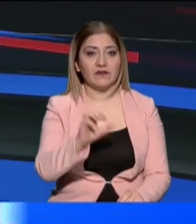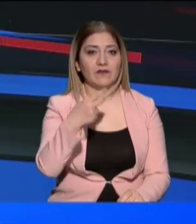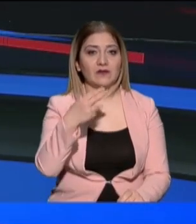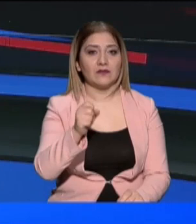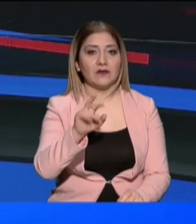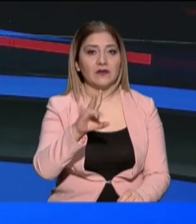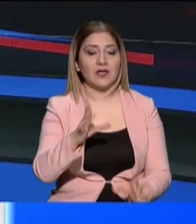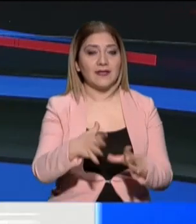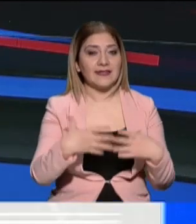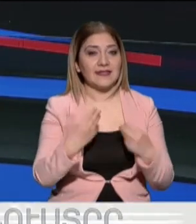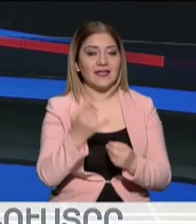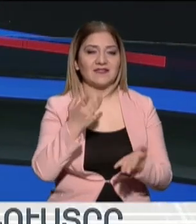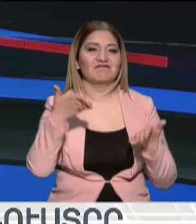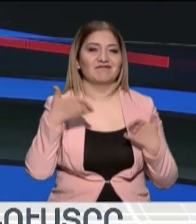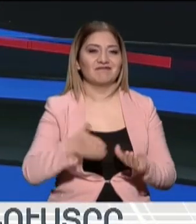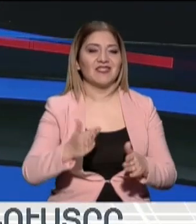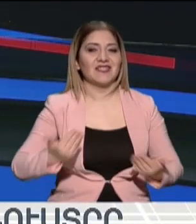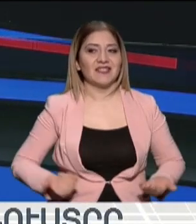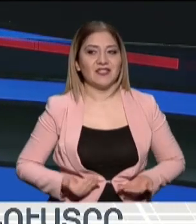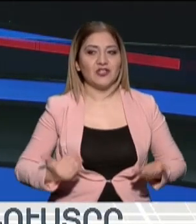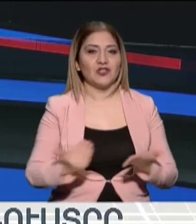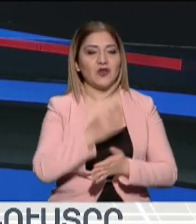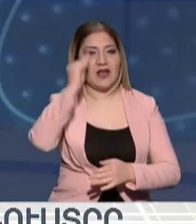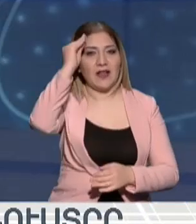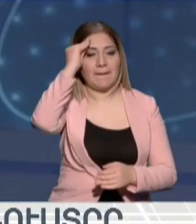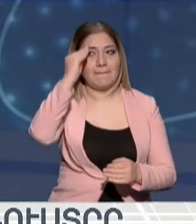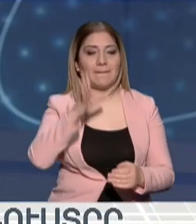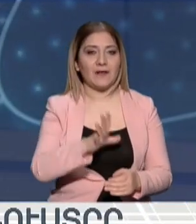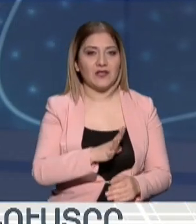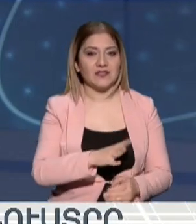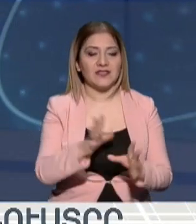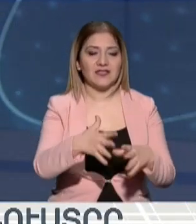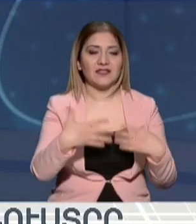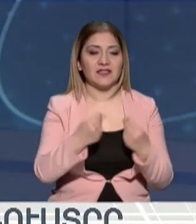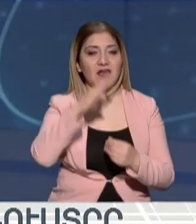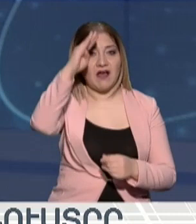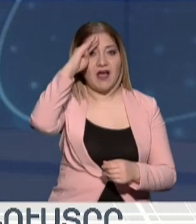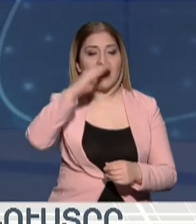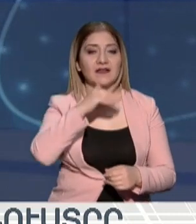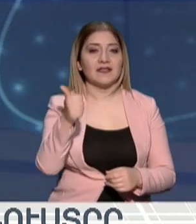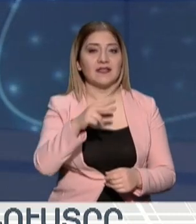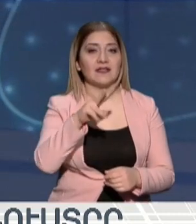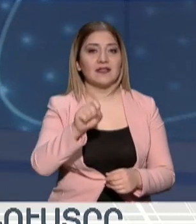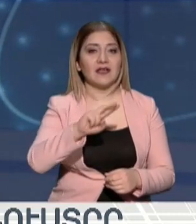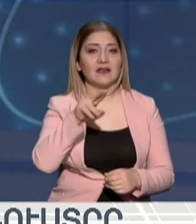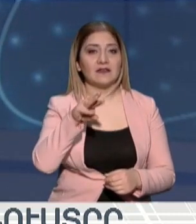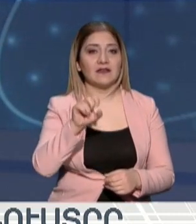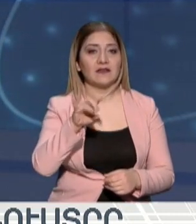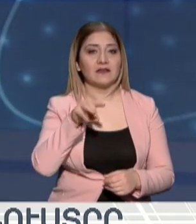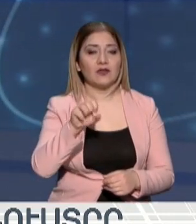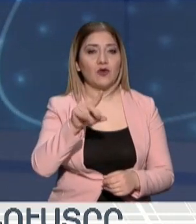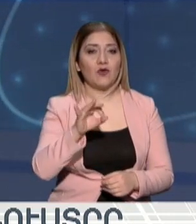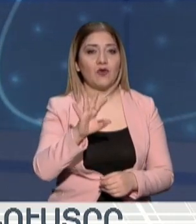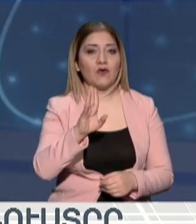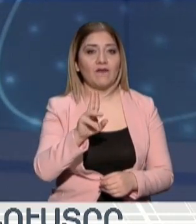Վարդանյանների ընտանիքում երեխայի ծնունդը կյանքին նոր իմաստ է հաղորդել։ Ընտանիքի հայրը, ավագ լեյտենանտ Հովիկ Վարդանյանը պատերազմի